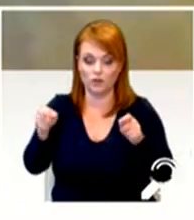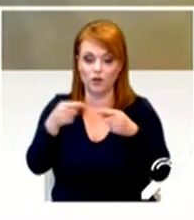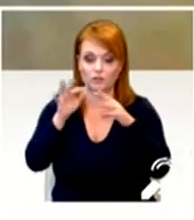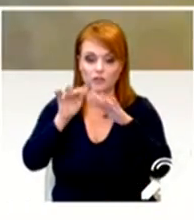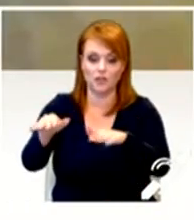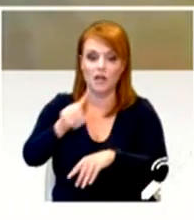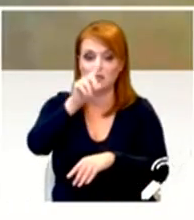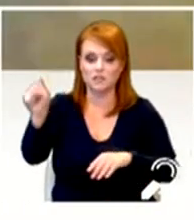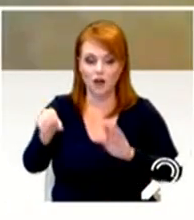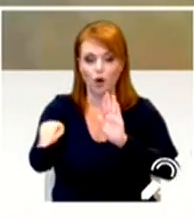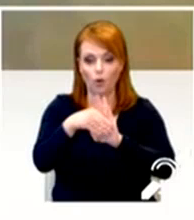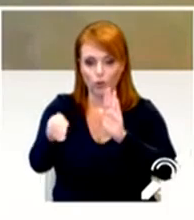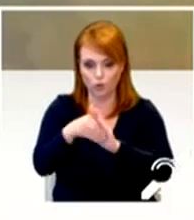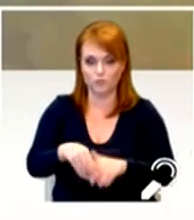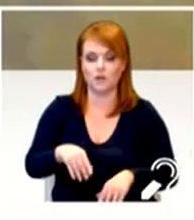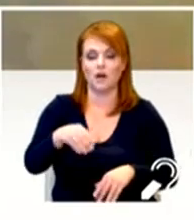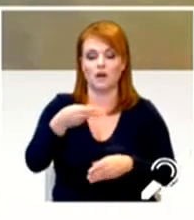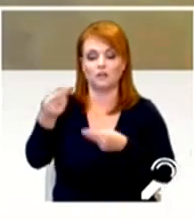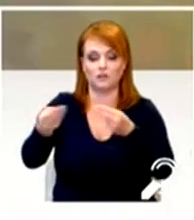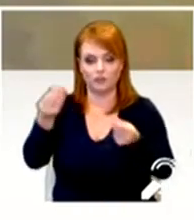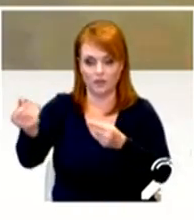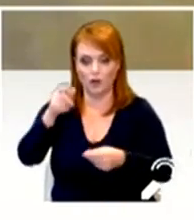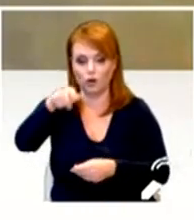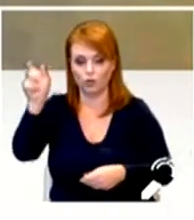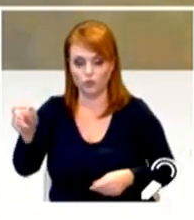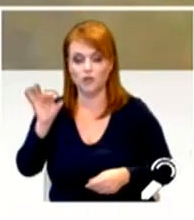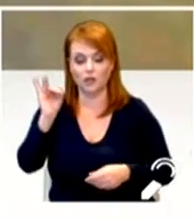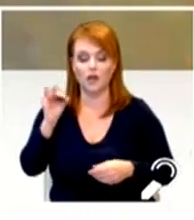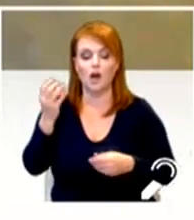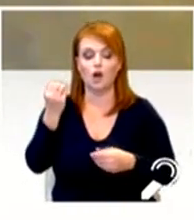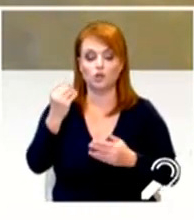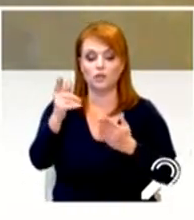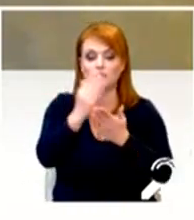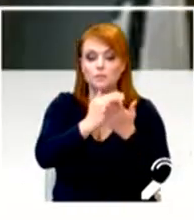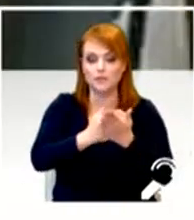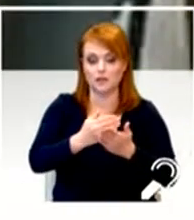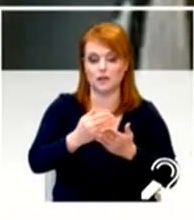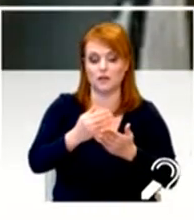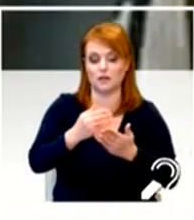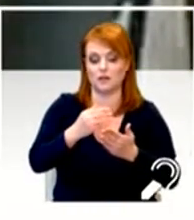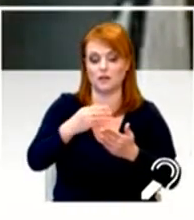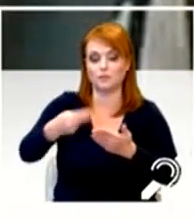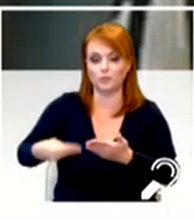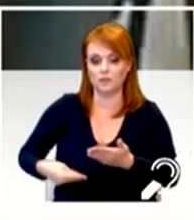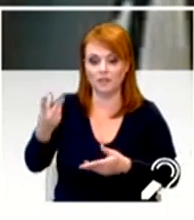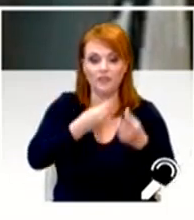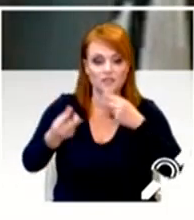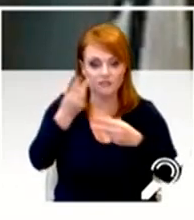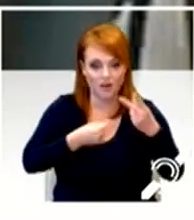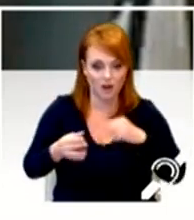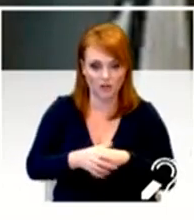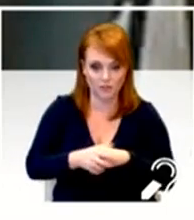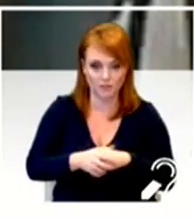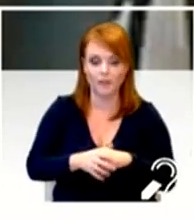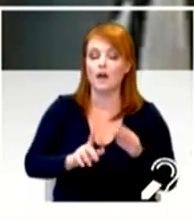electorale, coruperea alegătorilor și chiar falsificarea unor liste de semnături. La începutul lunii octombrie, oamenii legii anunțau